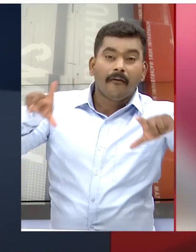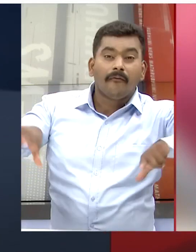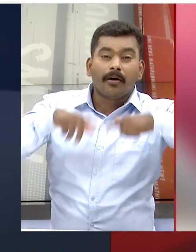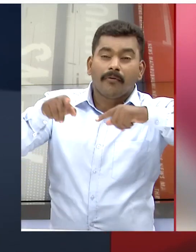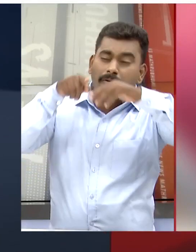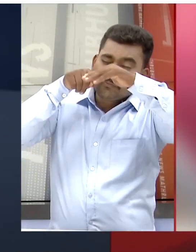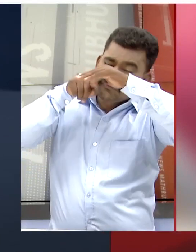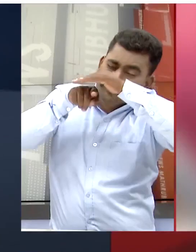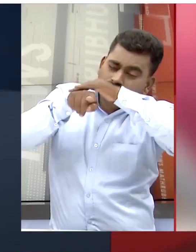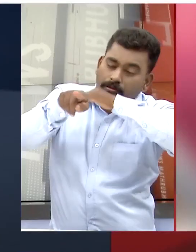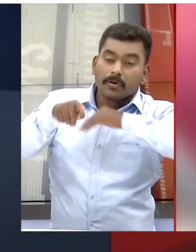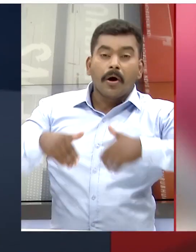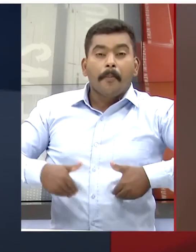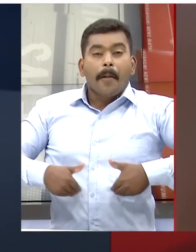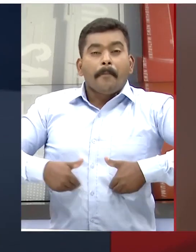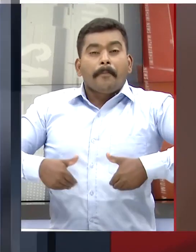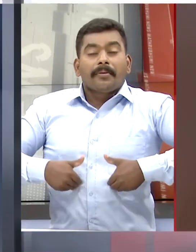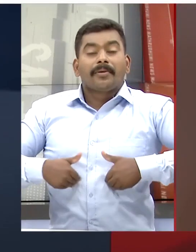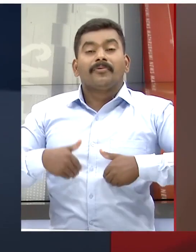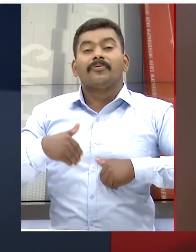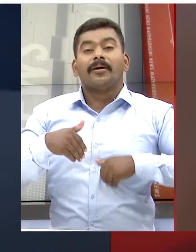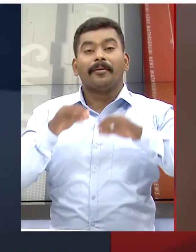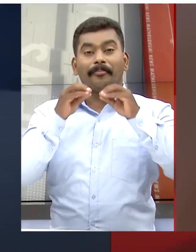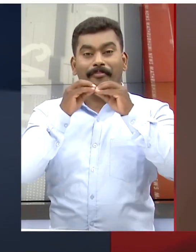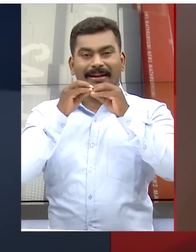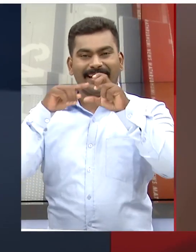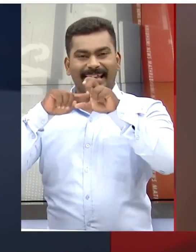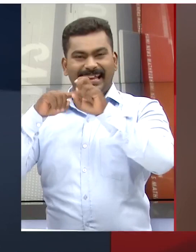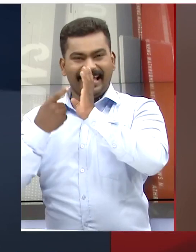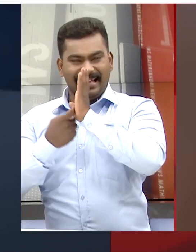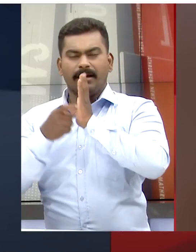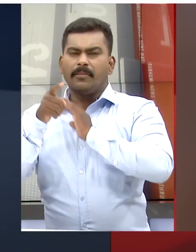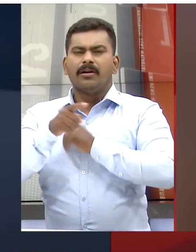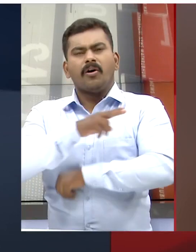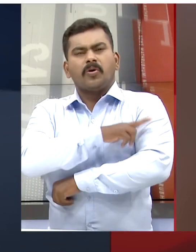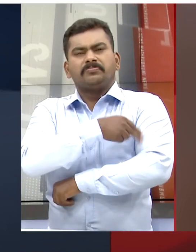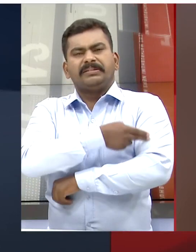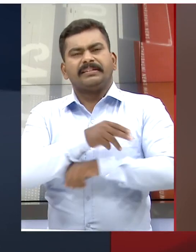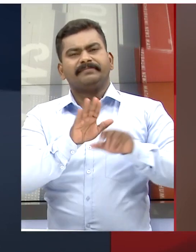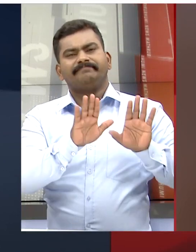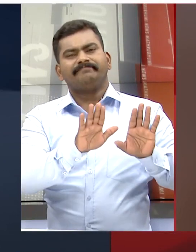ആക്രമണം ഏറ്റതെന്ന് വനം വകുപ്പ് അറിയിച്ചു. കഴുത്തിന് പരിക്കേറ്റ രാജനെ ബത്തേരി താലൂക്ക് ആശുപത്രിയിൽ പ്രവേശിപ്പിച്ചു.